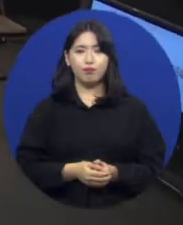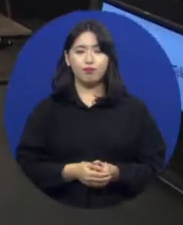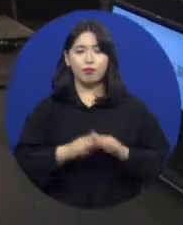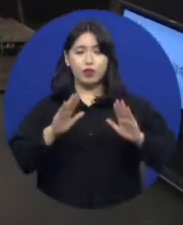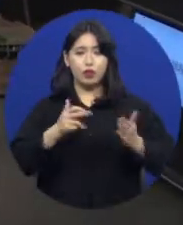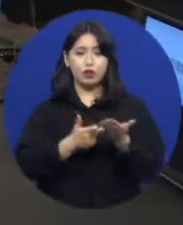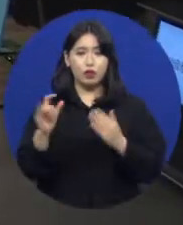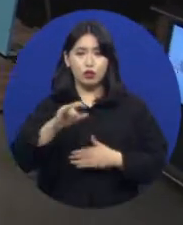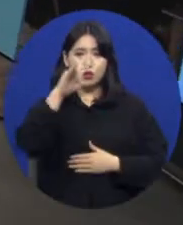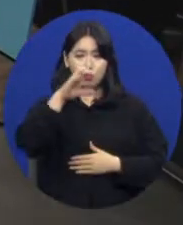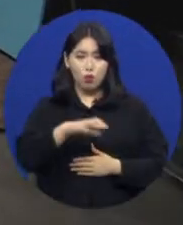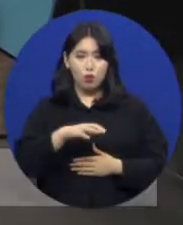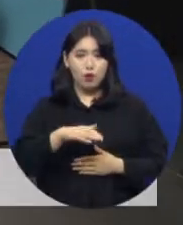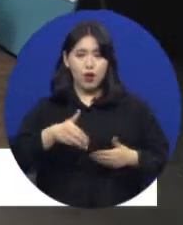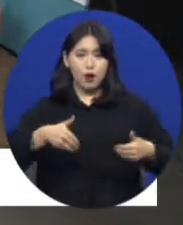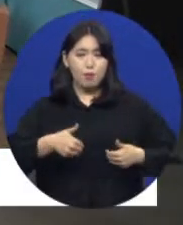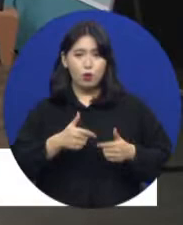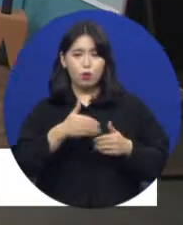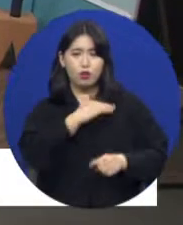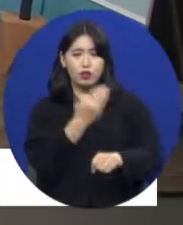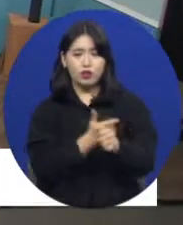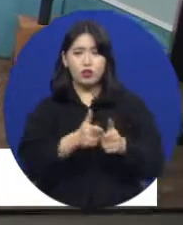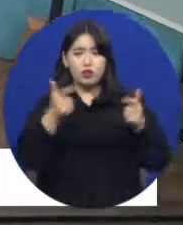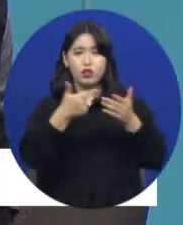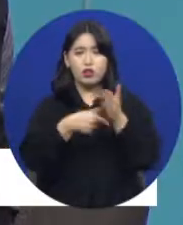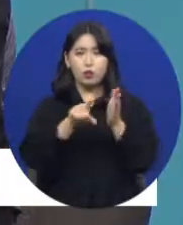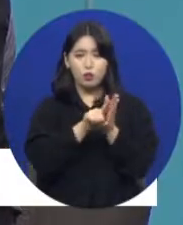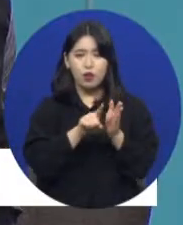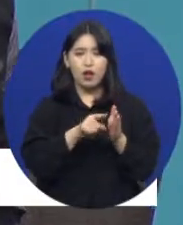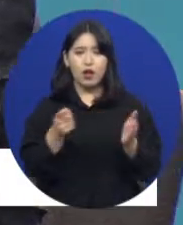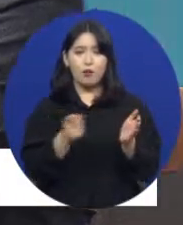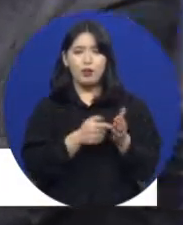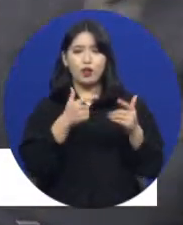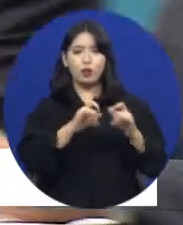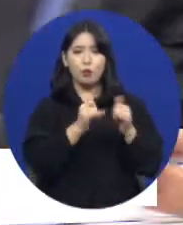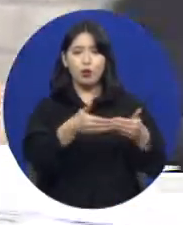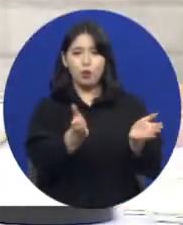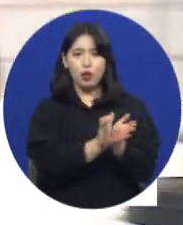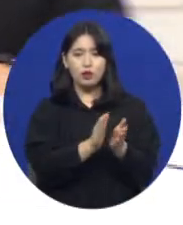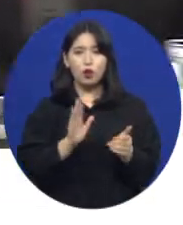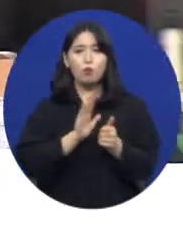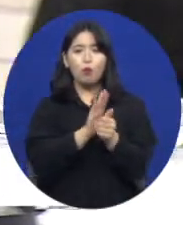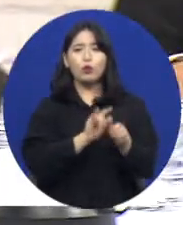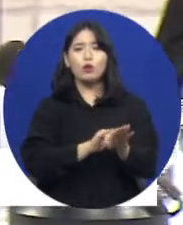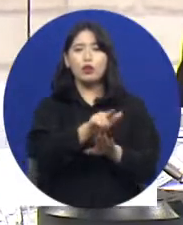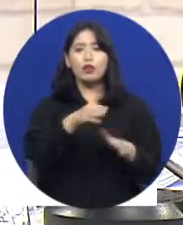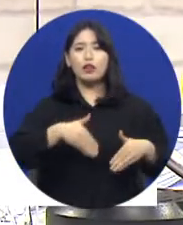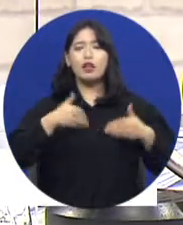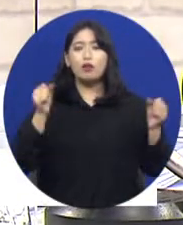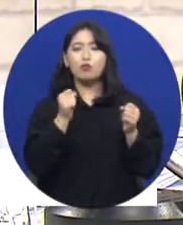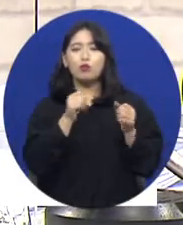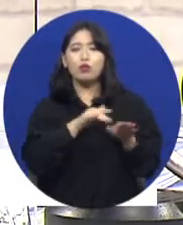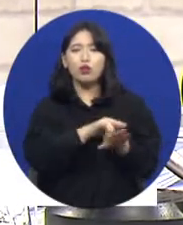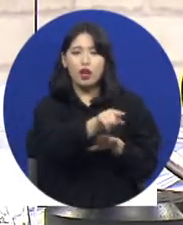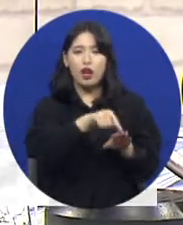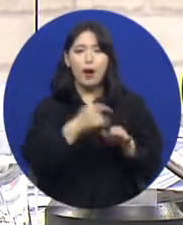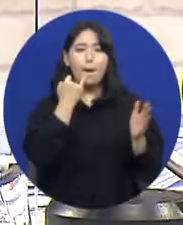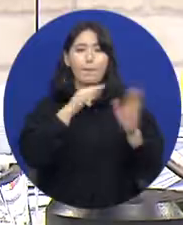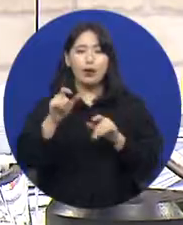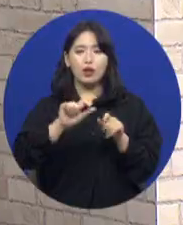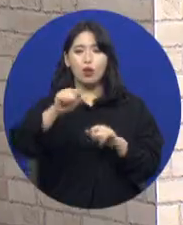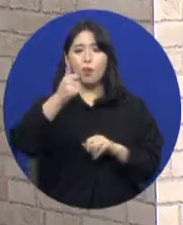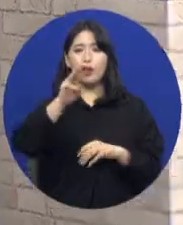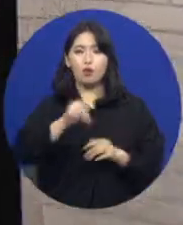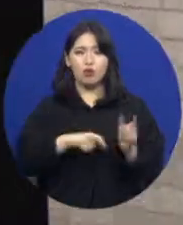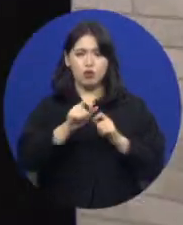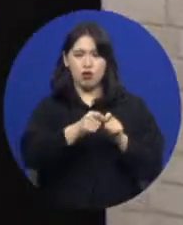현 제주공항에 수용 능력을 높이기 위해 비상 도민 회의 측에서 부조 활주로 인 남북 활주로를 파다 방향으로 500m 연장에